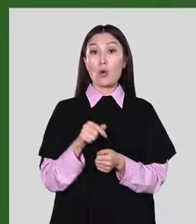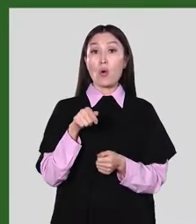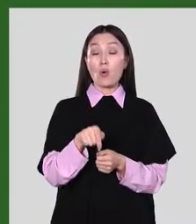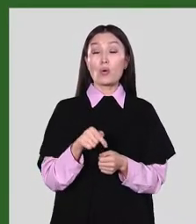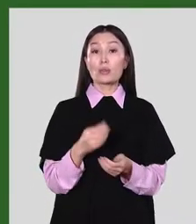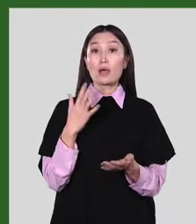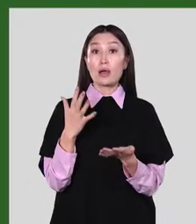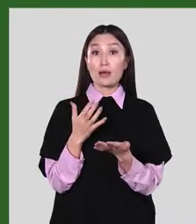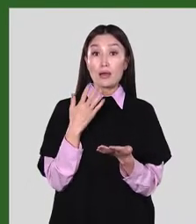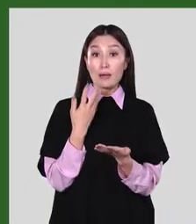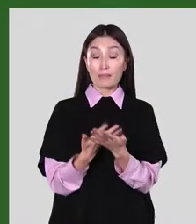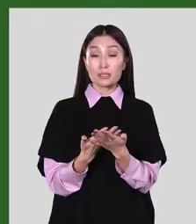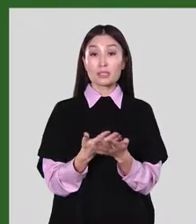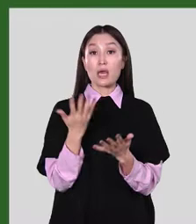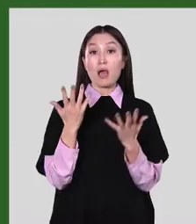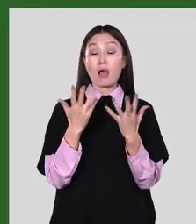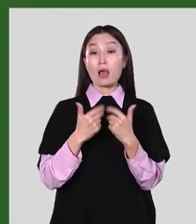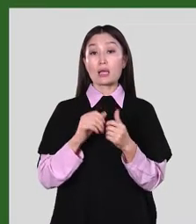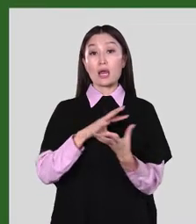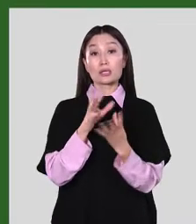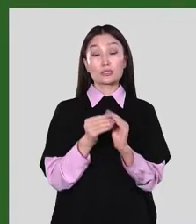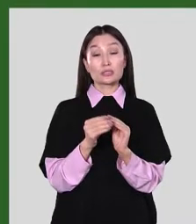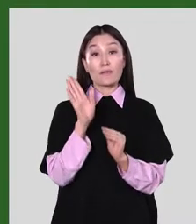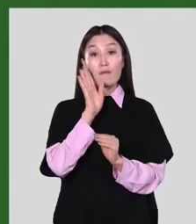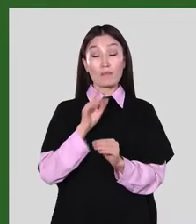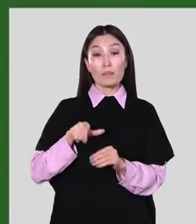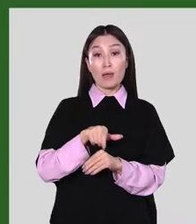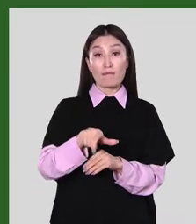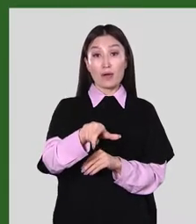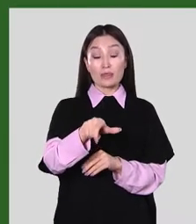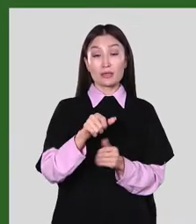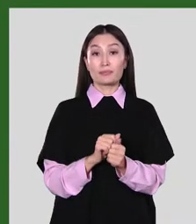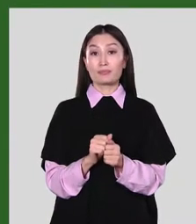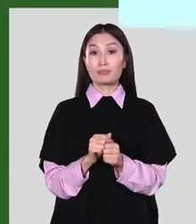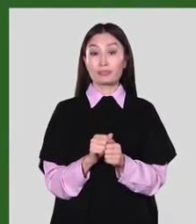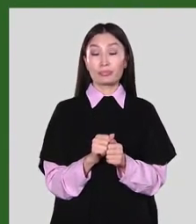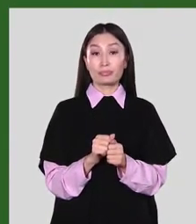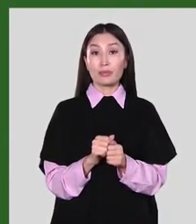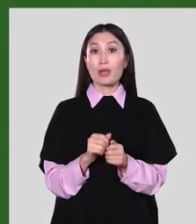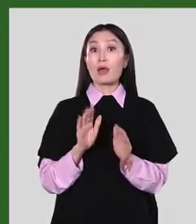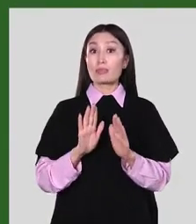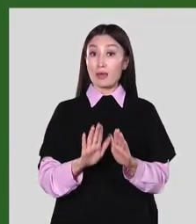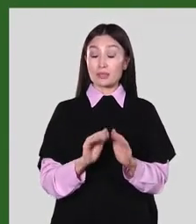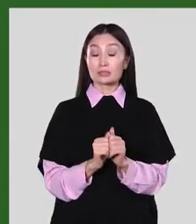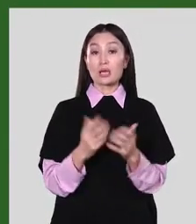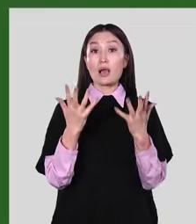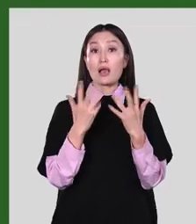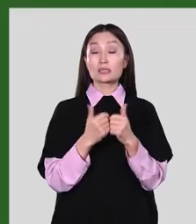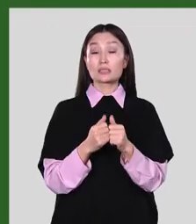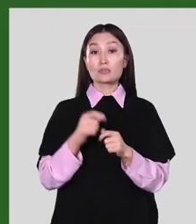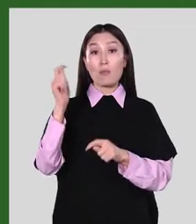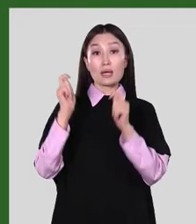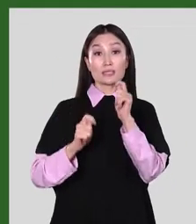определяется количеством воды которая река выносим за определенный период а также количеством